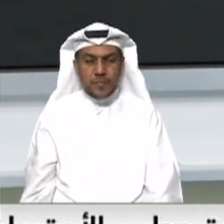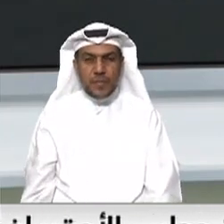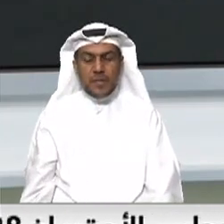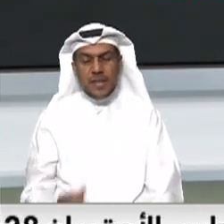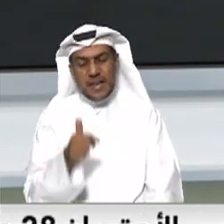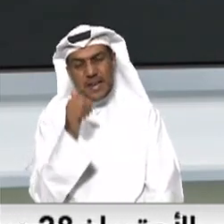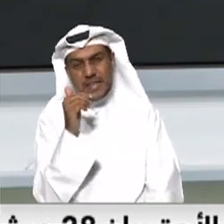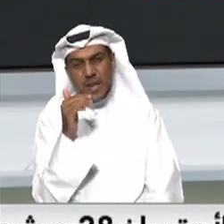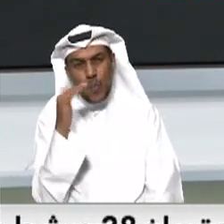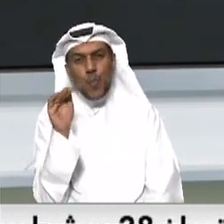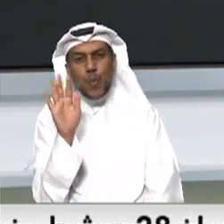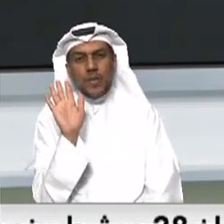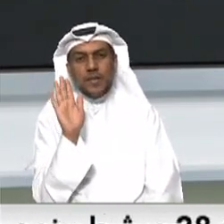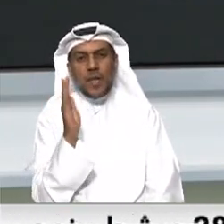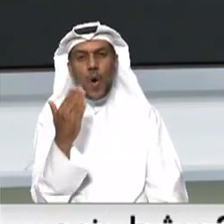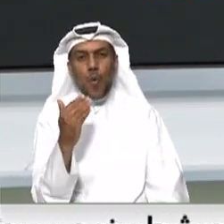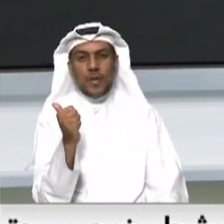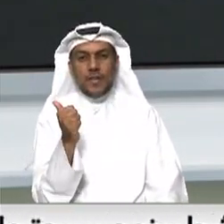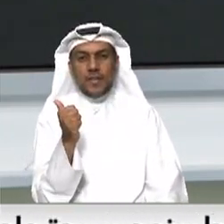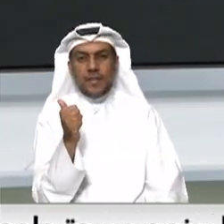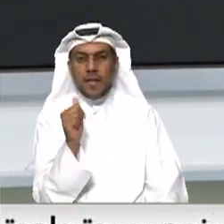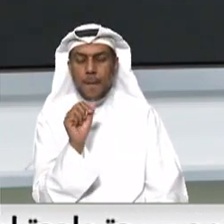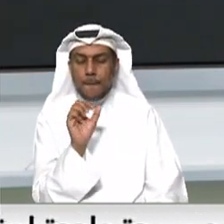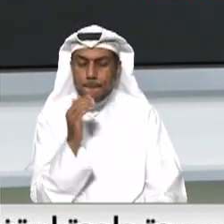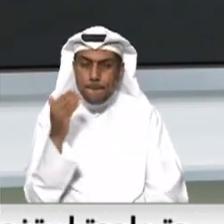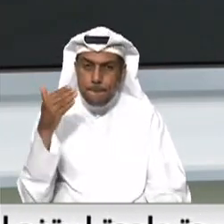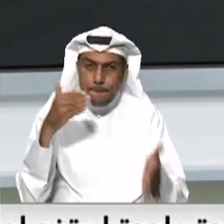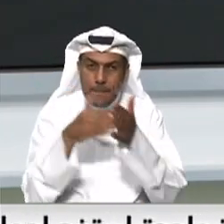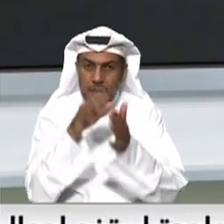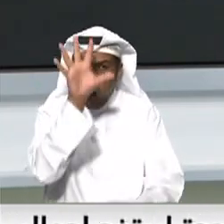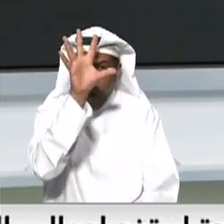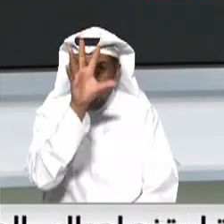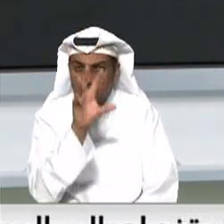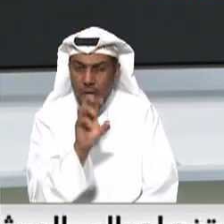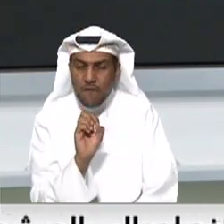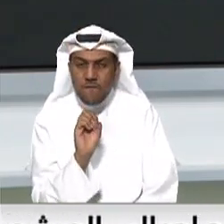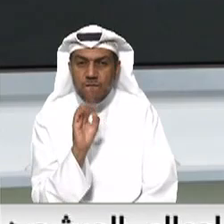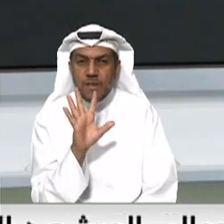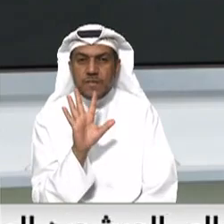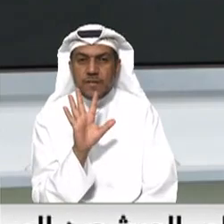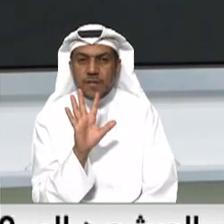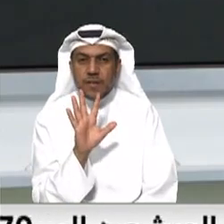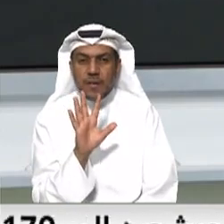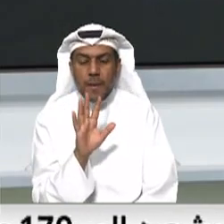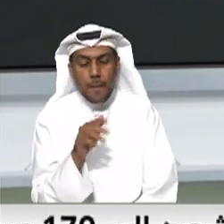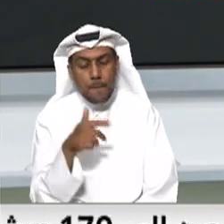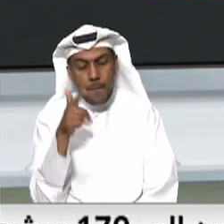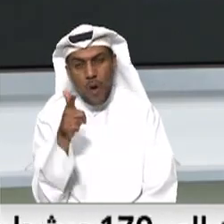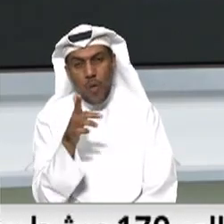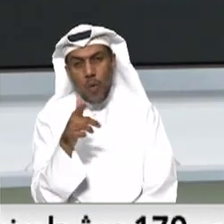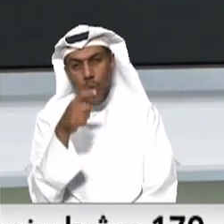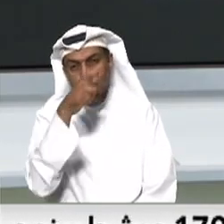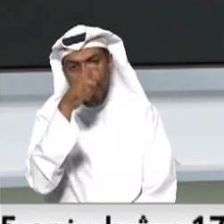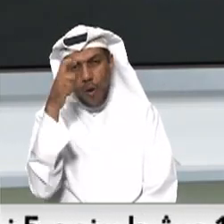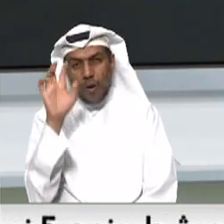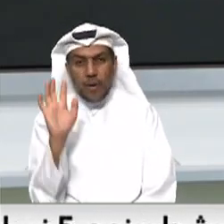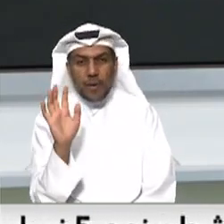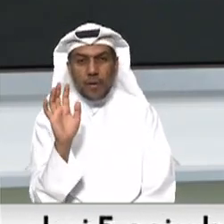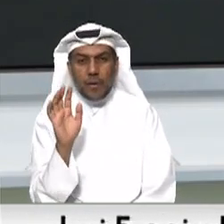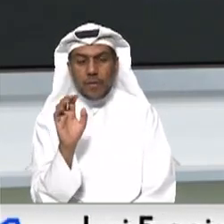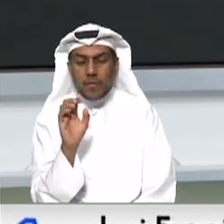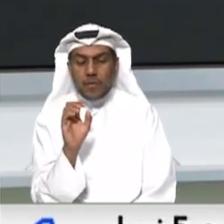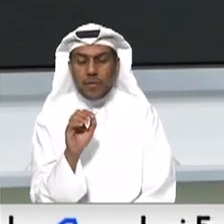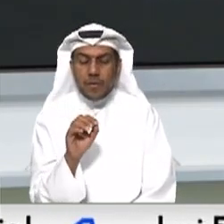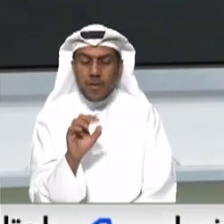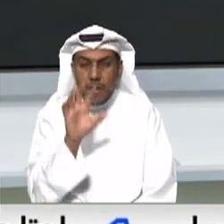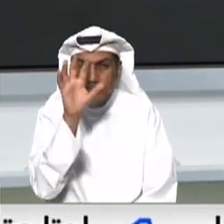سيكون ملحوظ فقط في الفترات المتاخره من الليل والفجر الاجواء راح تبدي تكون حاره نسبيا خلال الساعات الاولى من